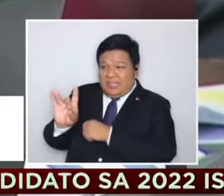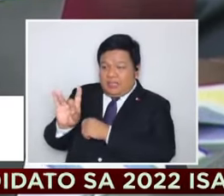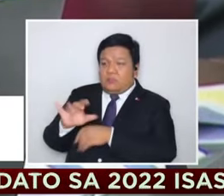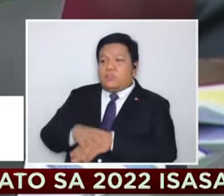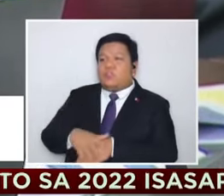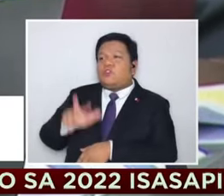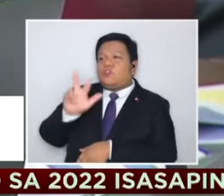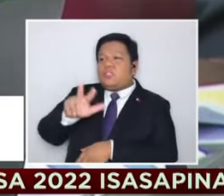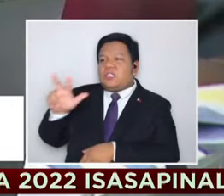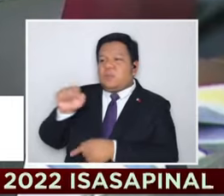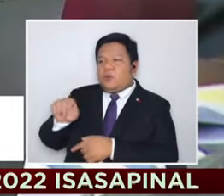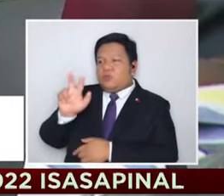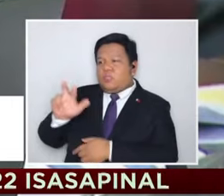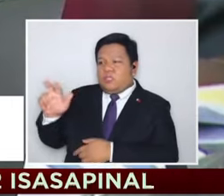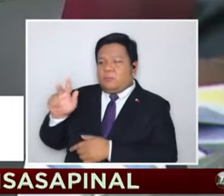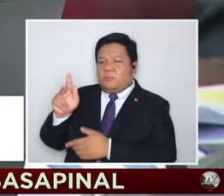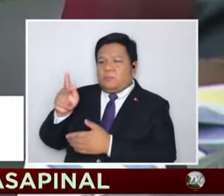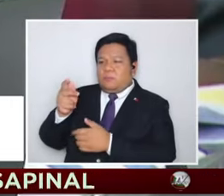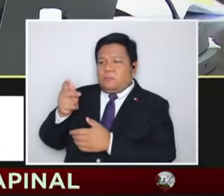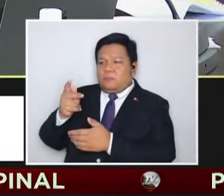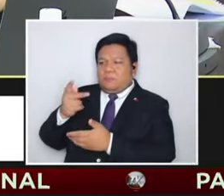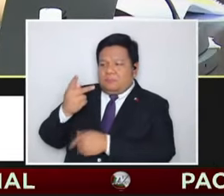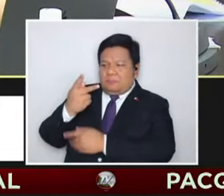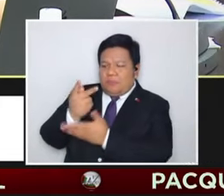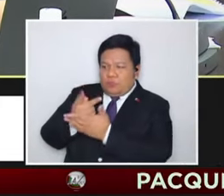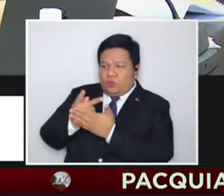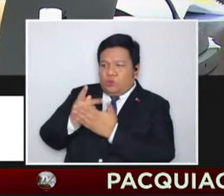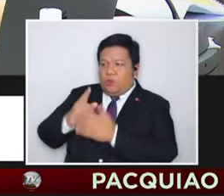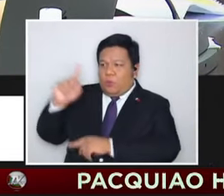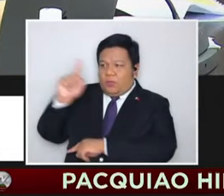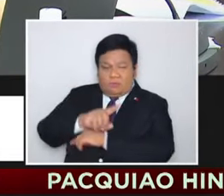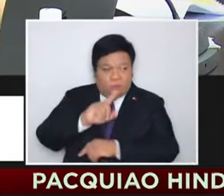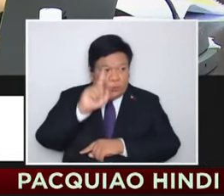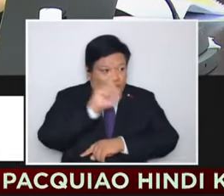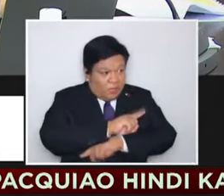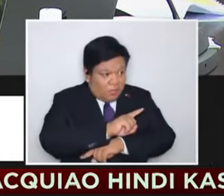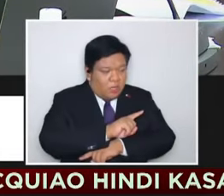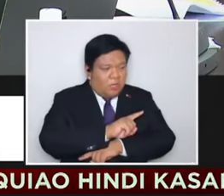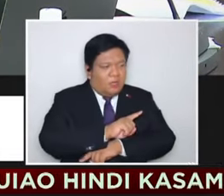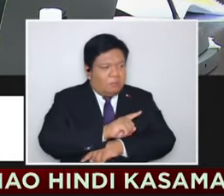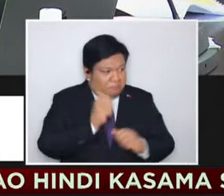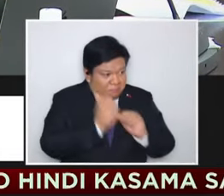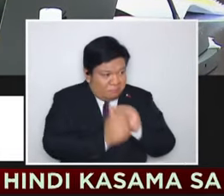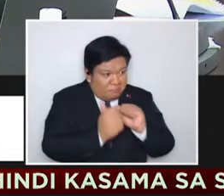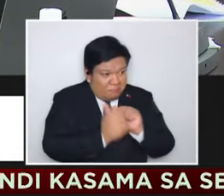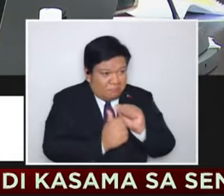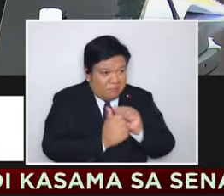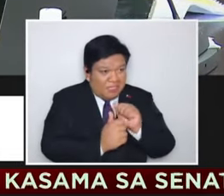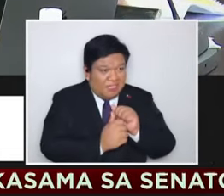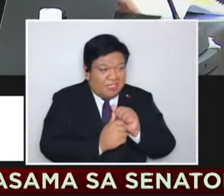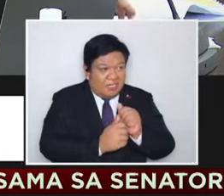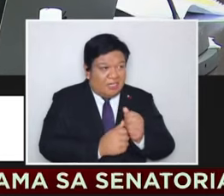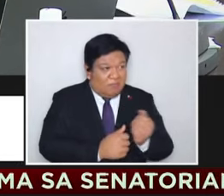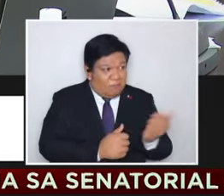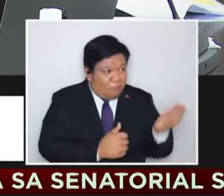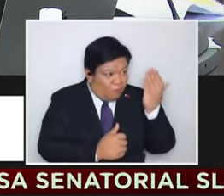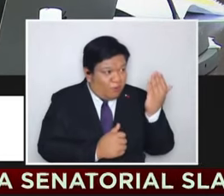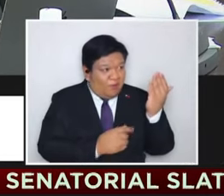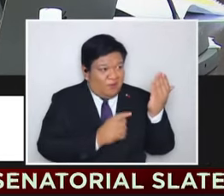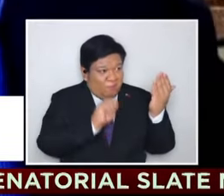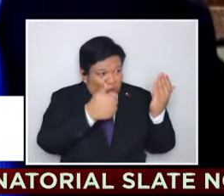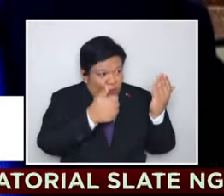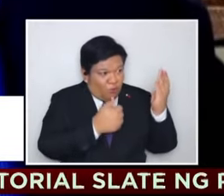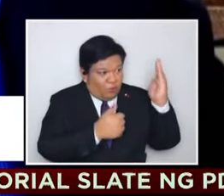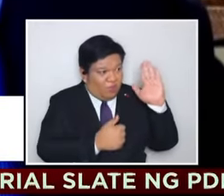33.33 pesos po. Per meal, or per day? Per day po. Ibig sabihin, 10 piso lang per meal, ah,